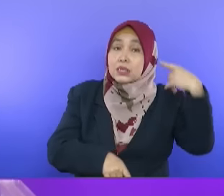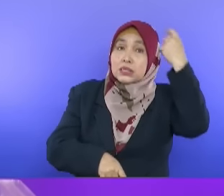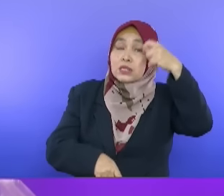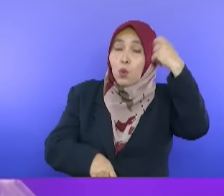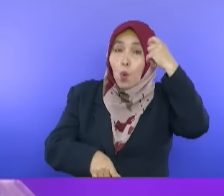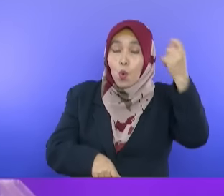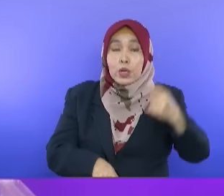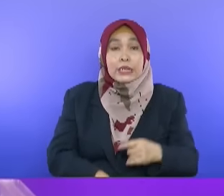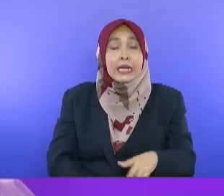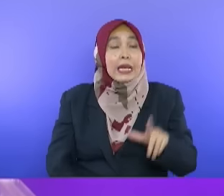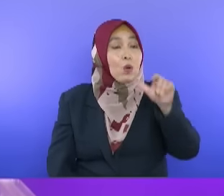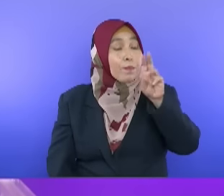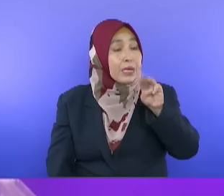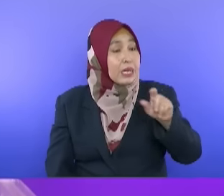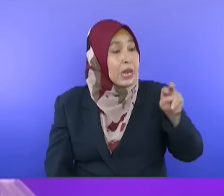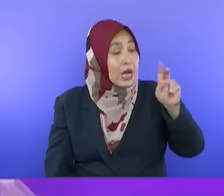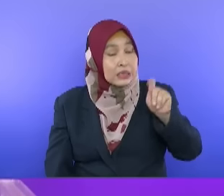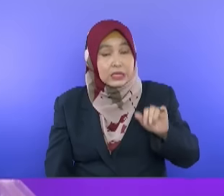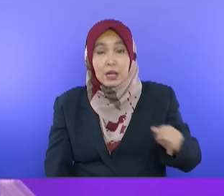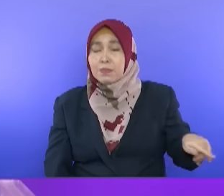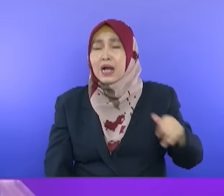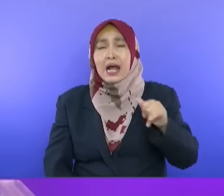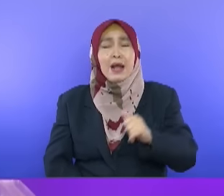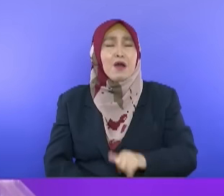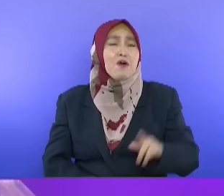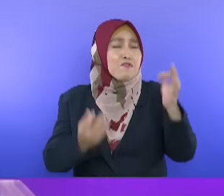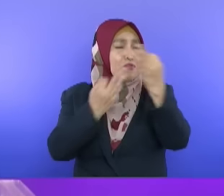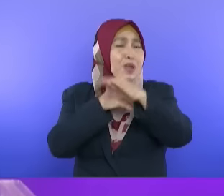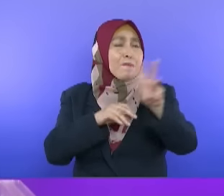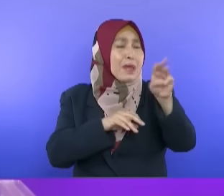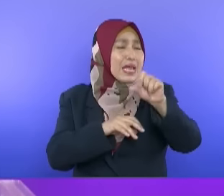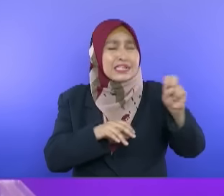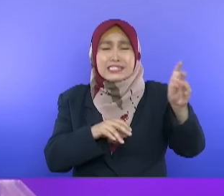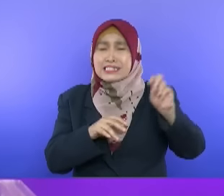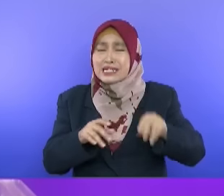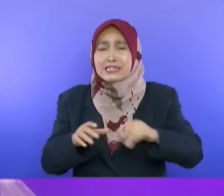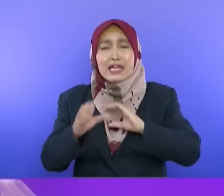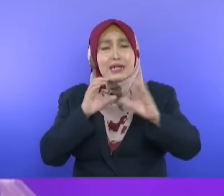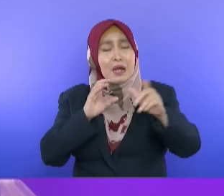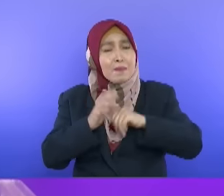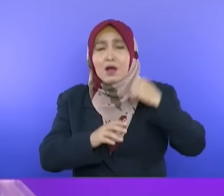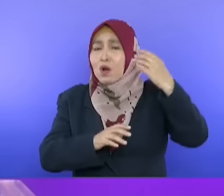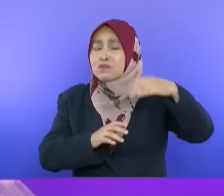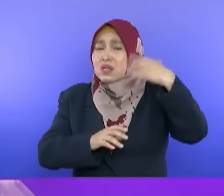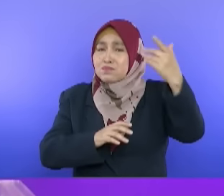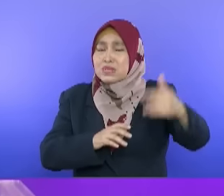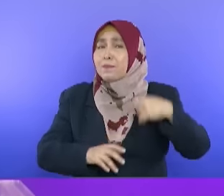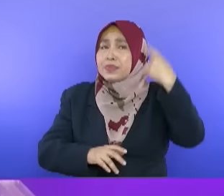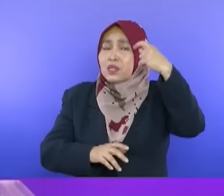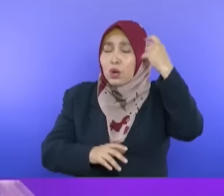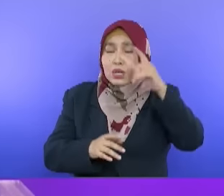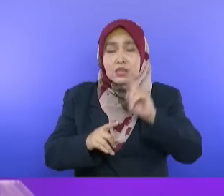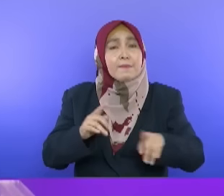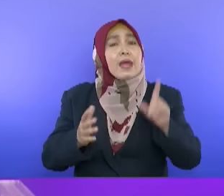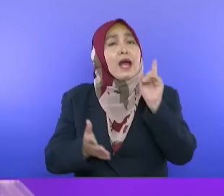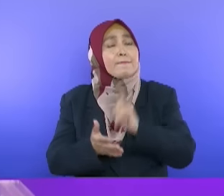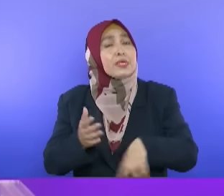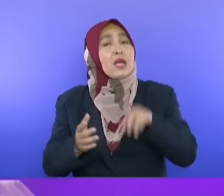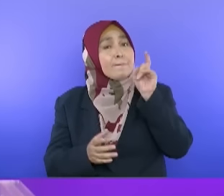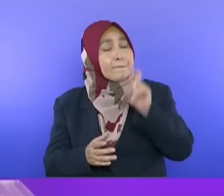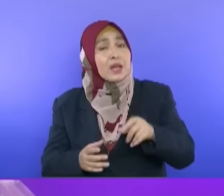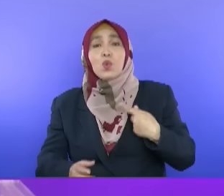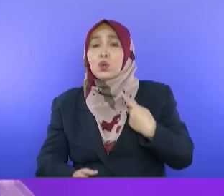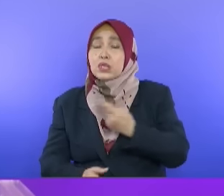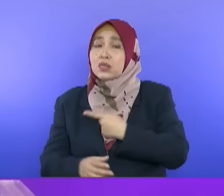Illuminati ada yang bercakap tentang free mission ada yang bercakap tentang conspirasi diri tetapi Apa yang perlu